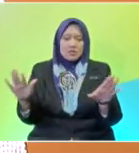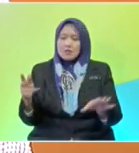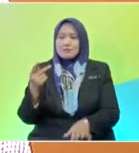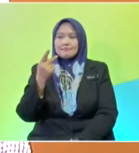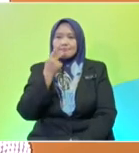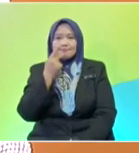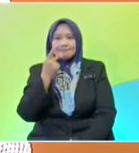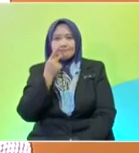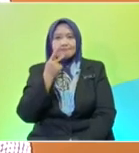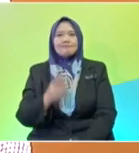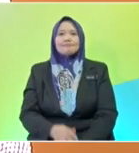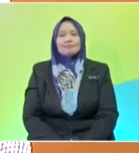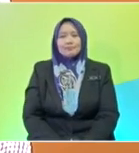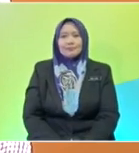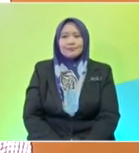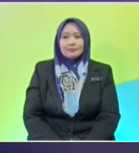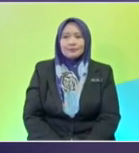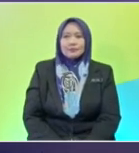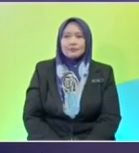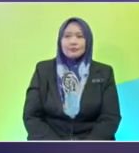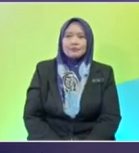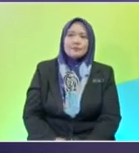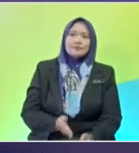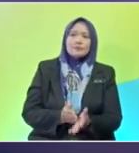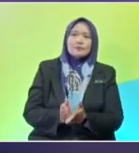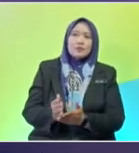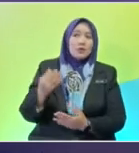Oke seterusnya Cikgu kita